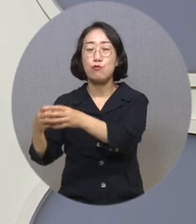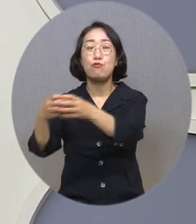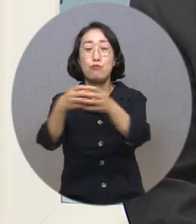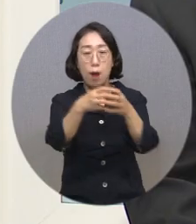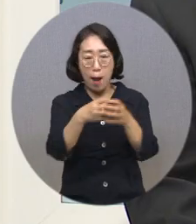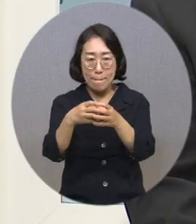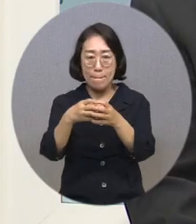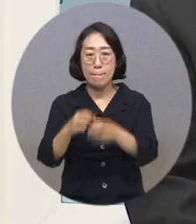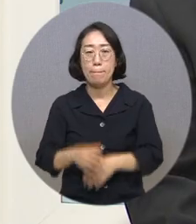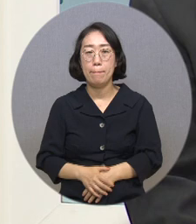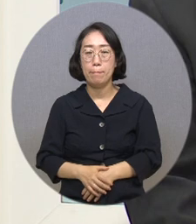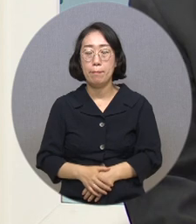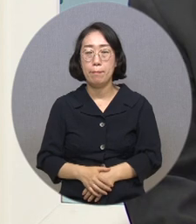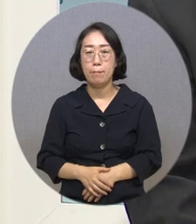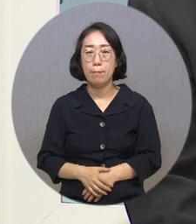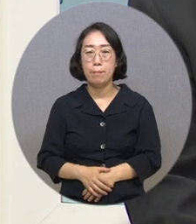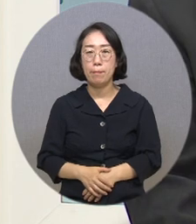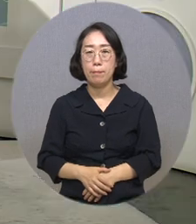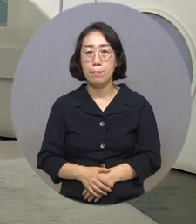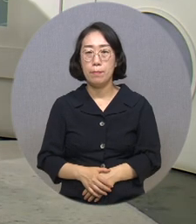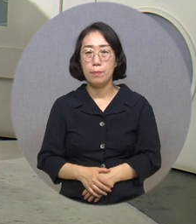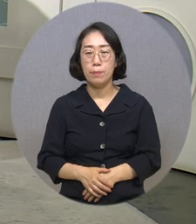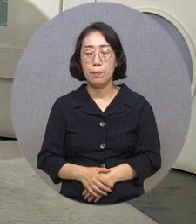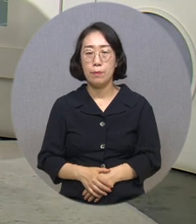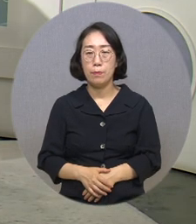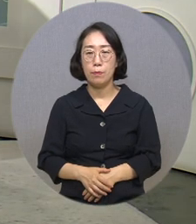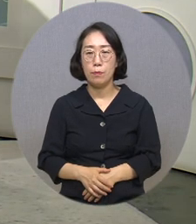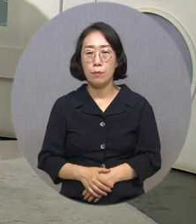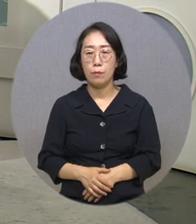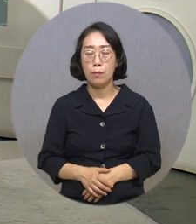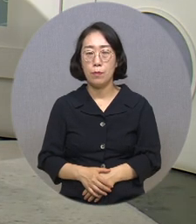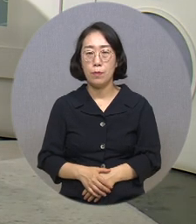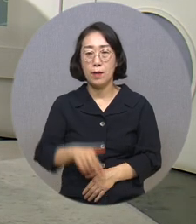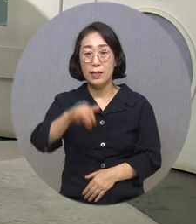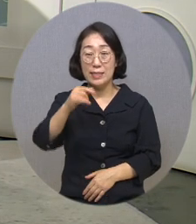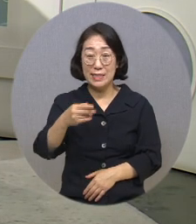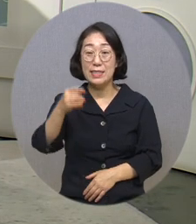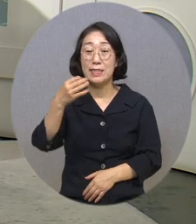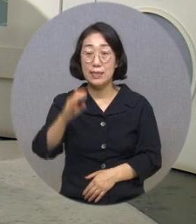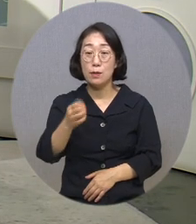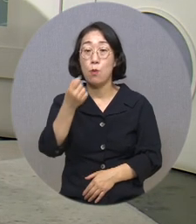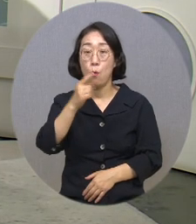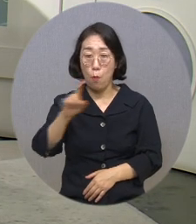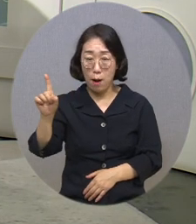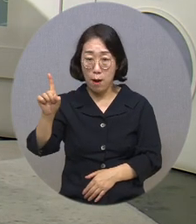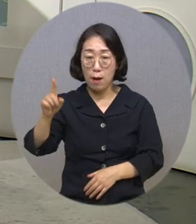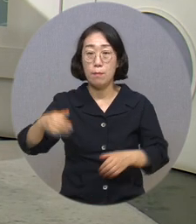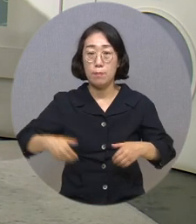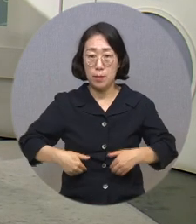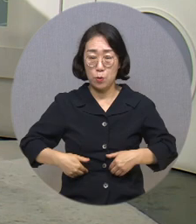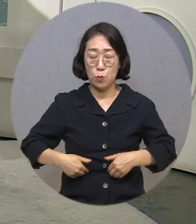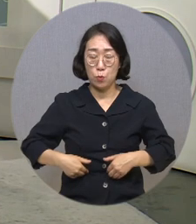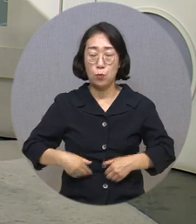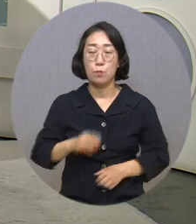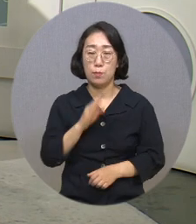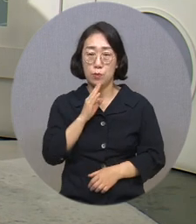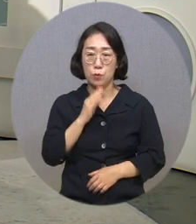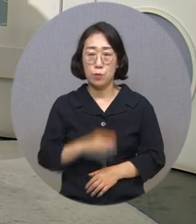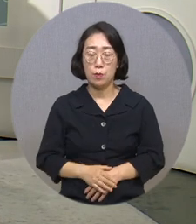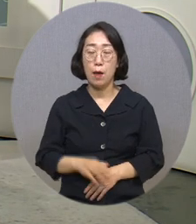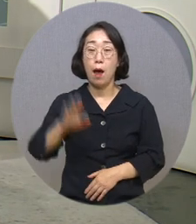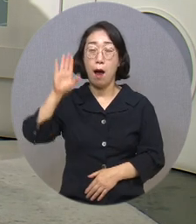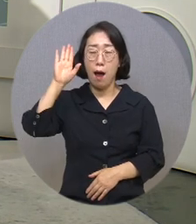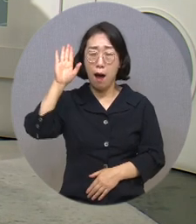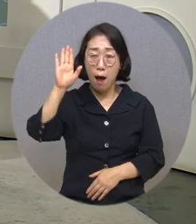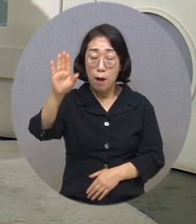그다음에 어떻게 보면은 이제 초 그 진흥화 사회가 되는 거거든요. 그래. 사회가. 자, 그다음에 앞으로